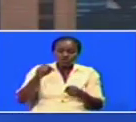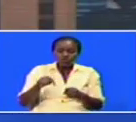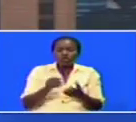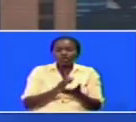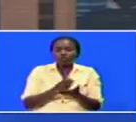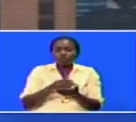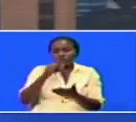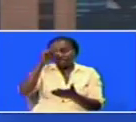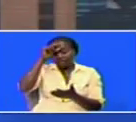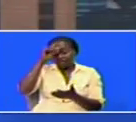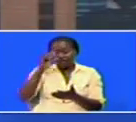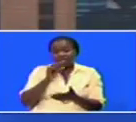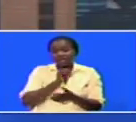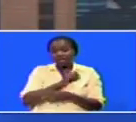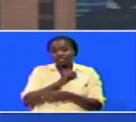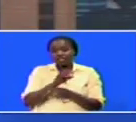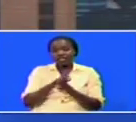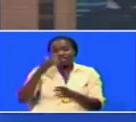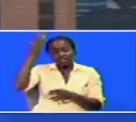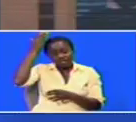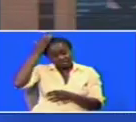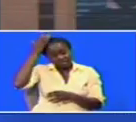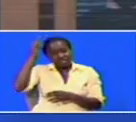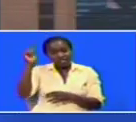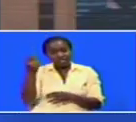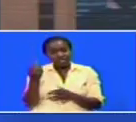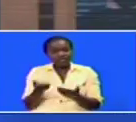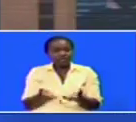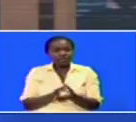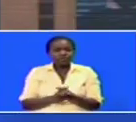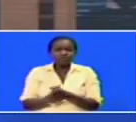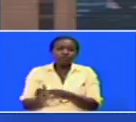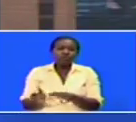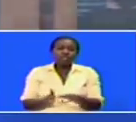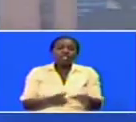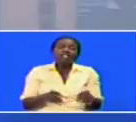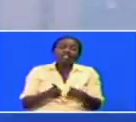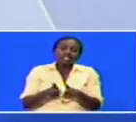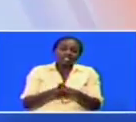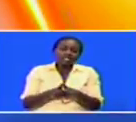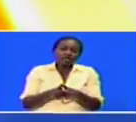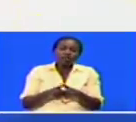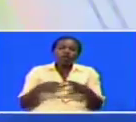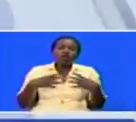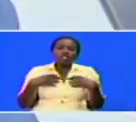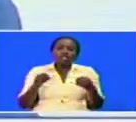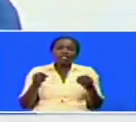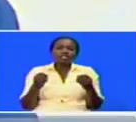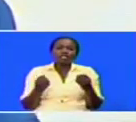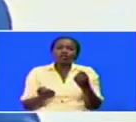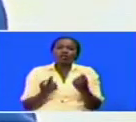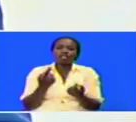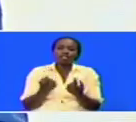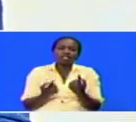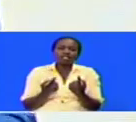la magavana na chama cha wauguzi humu nchini. Asante sana. Tunaendelea na swala hilo kuhusiana na afya. Hapa studioni tuko